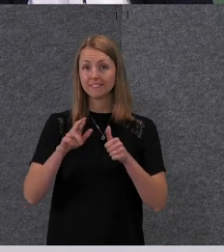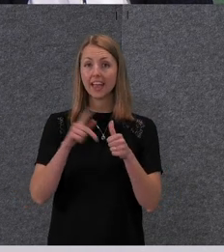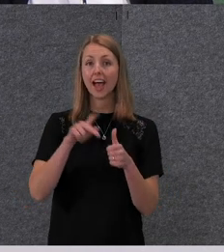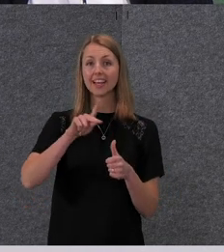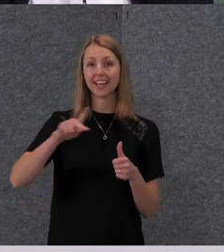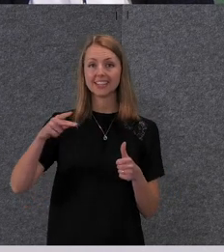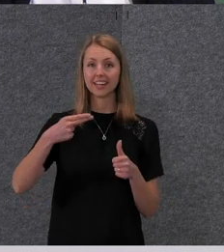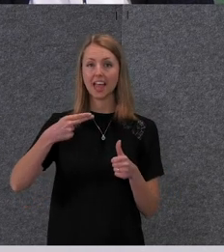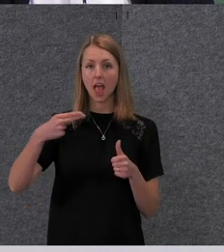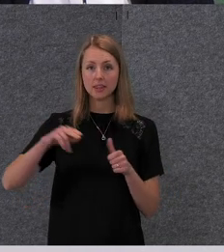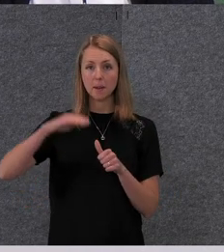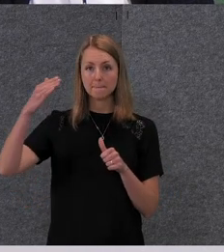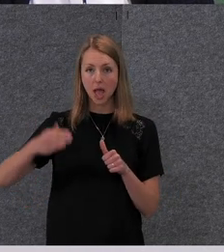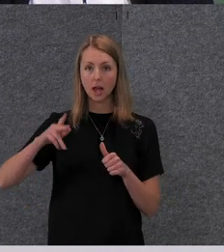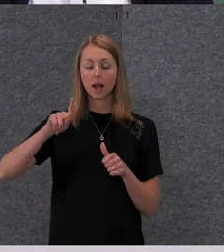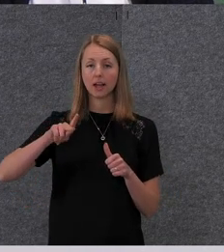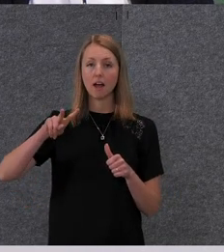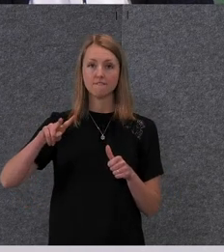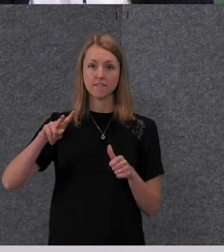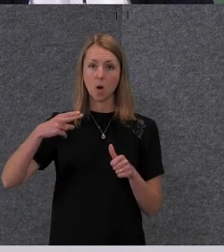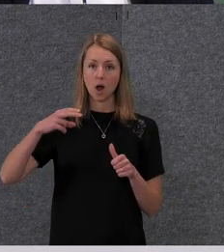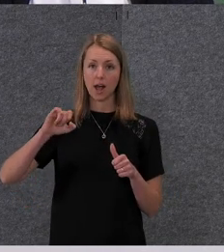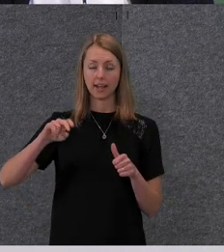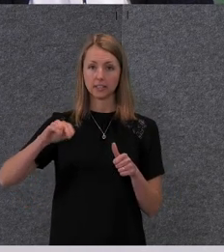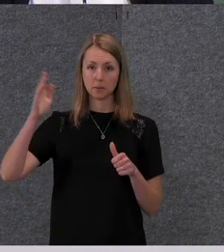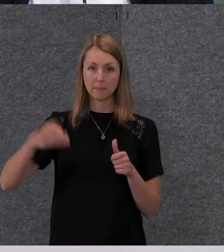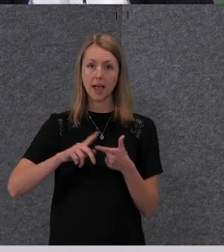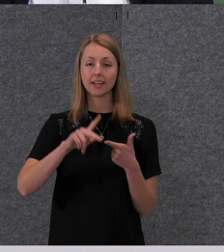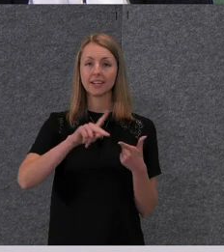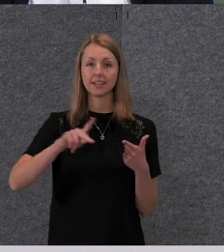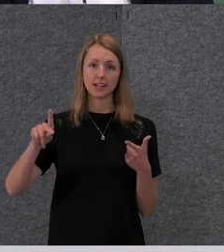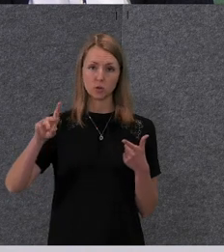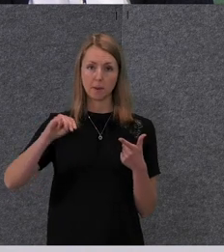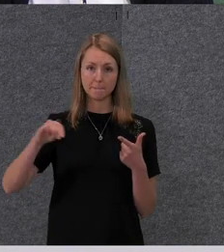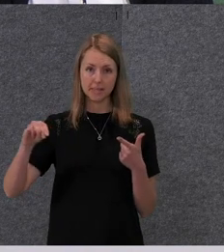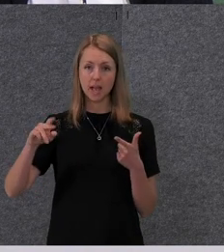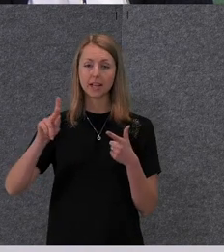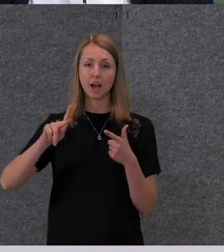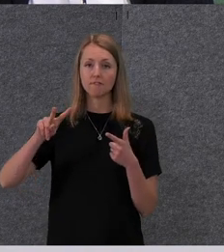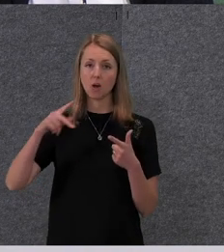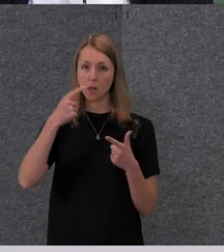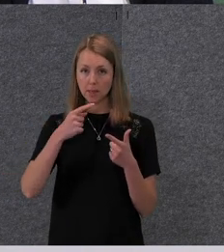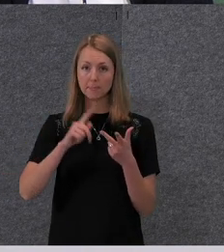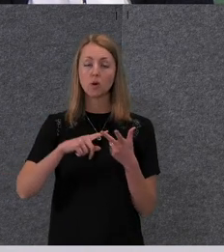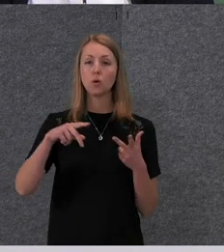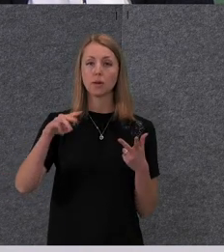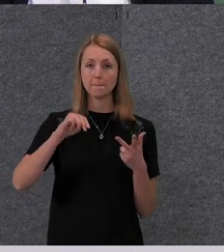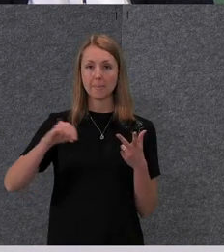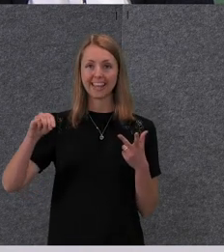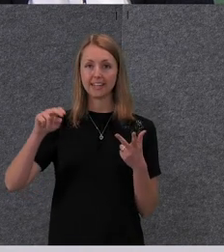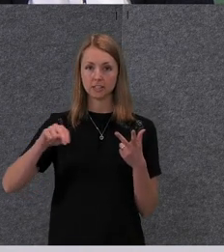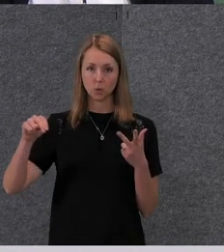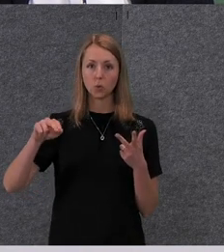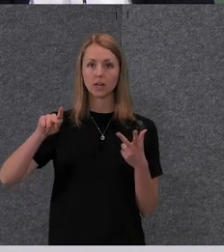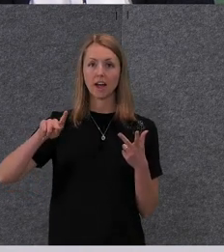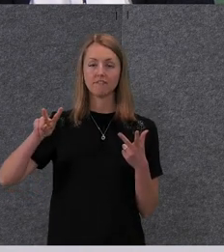Katrin Henneberger, KV Heinsberg, Klaus Michael, KV Lippe und Maria Nistorio aus dem